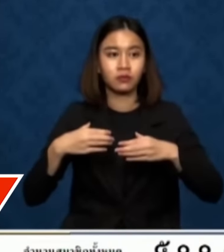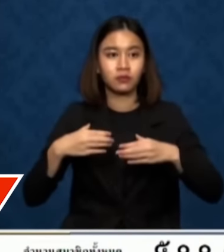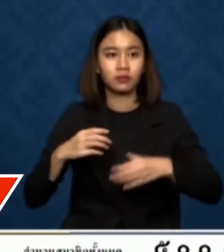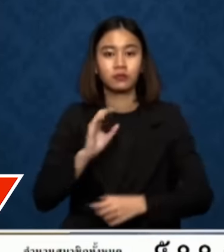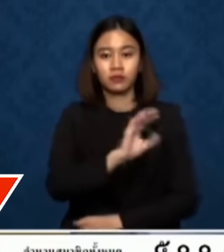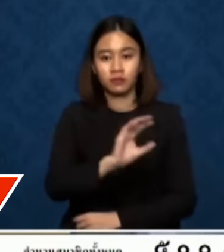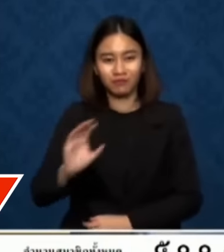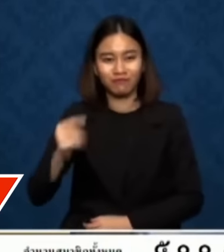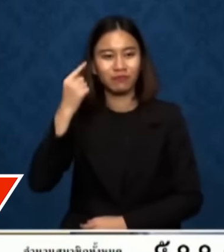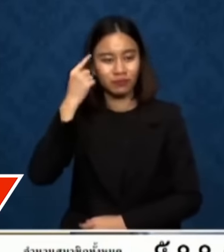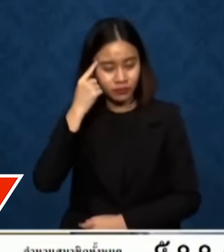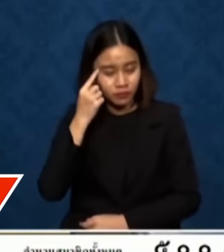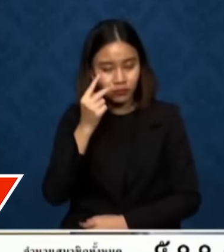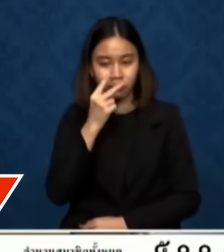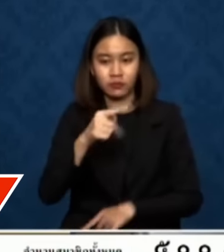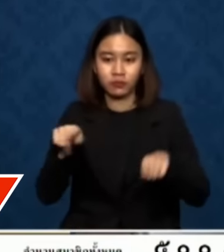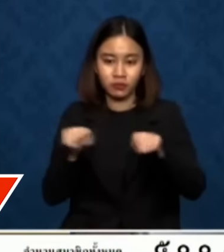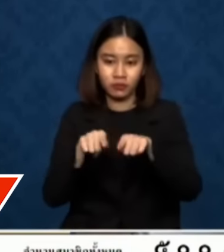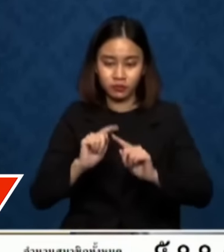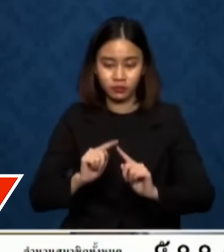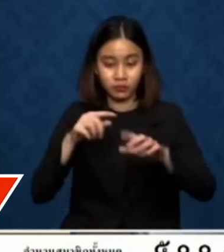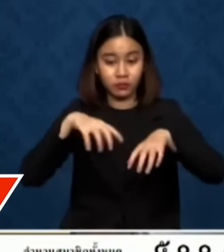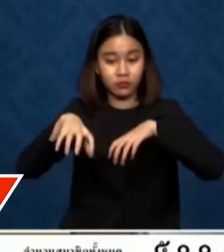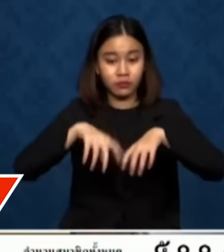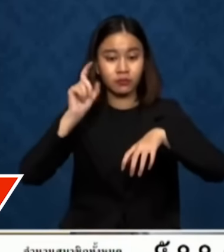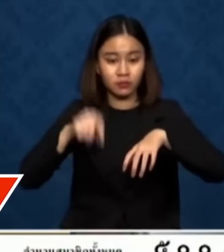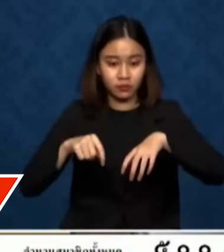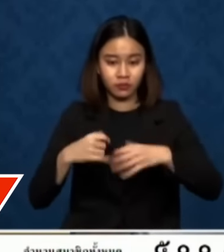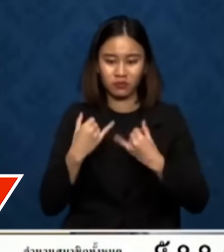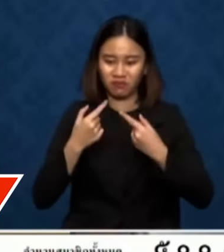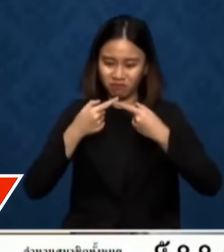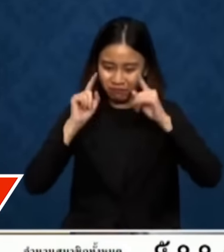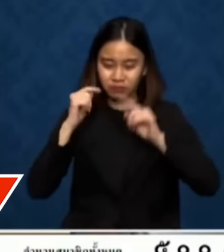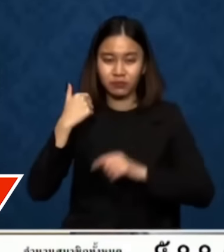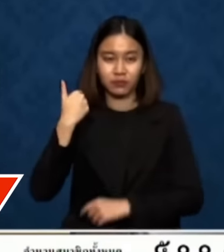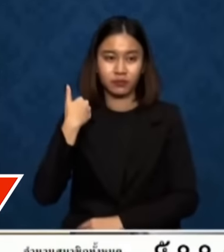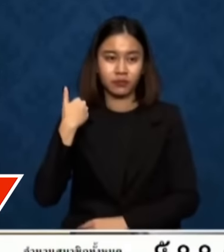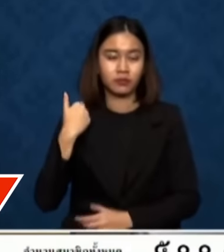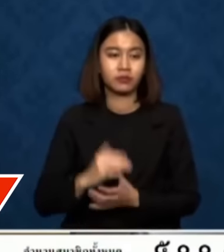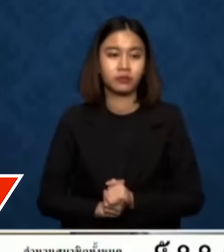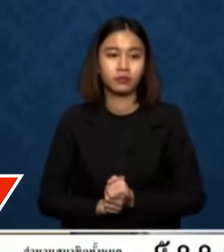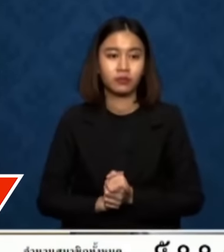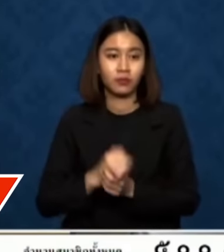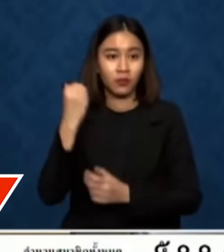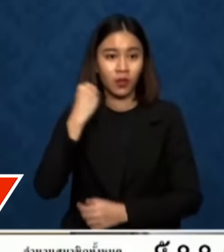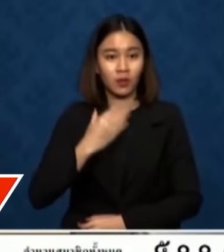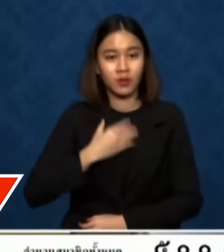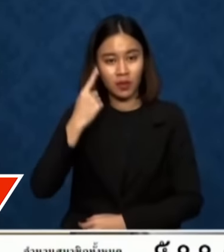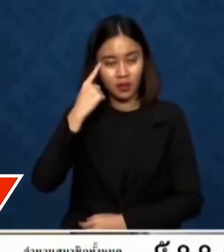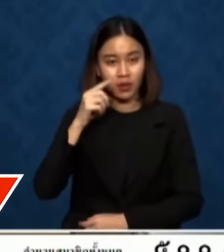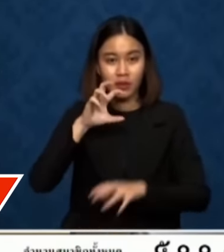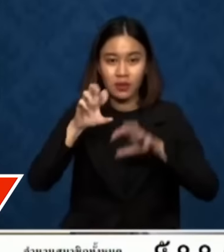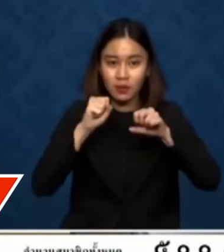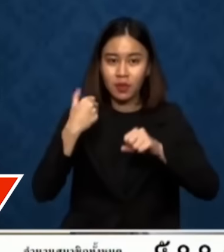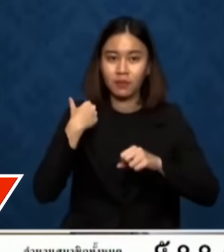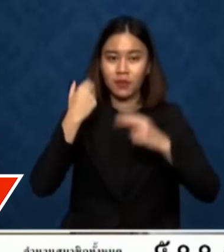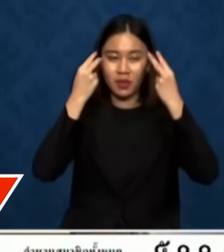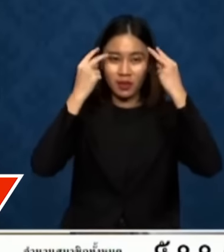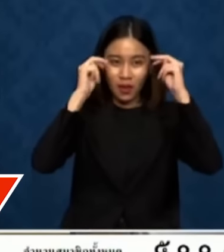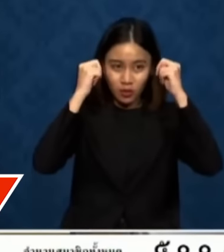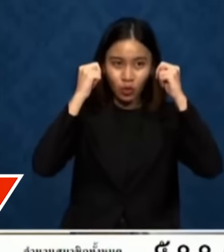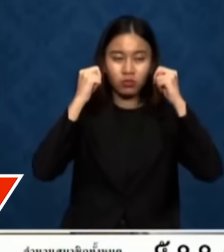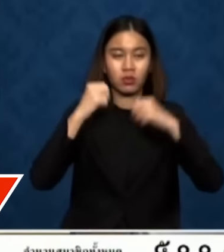เองก็น่าจะเห็นค่ะแต่ท่านต้องจัดการนะคะเรื่องนี้ไม่ปกติค่ะหลายครั้งดิฉันตั้งข้อสังเกตว่าท่านนายกเองท่านก็